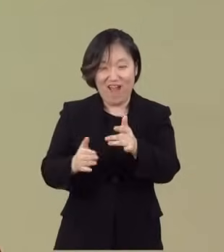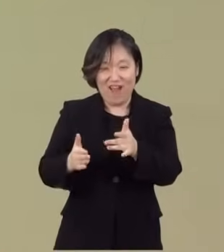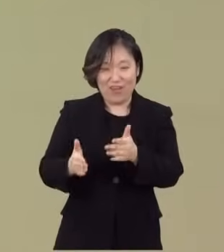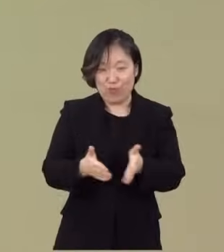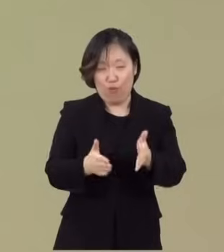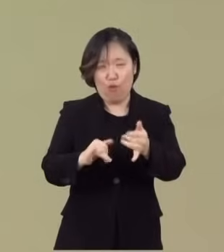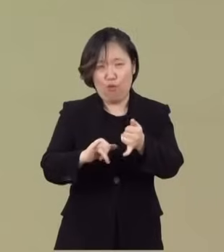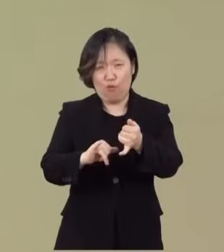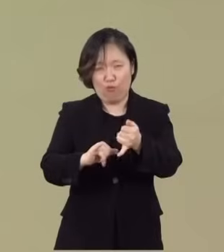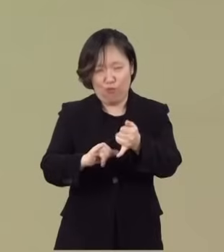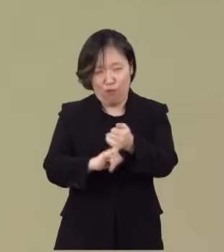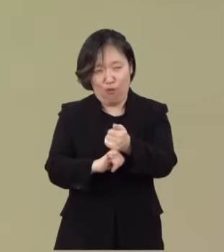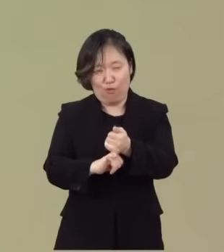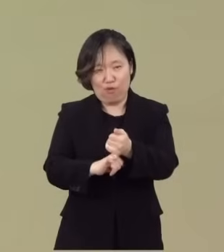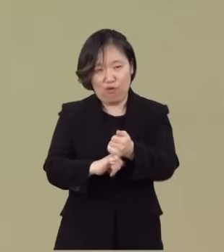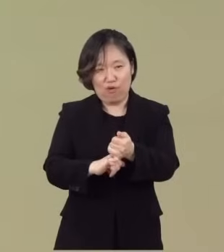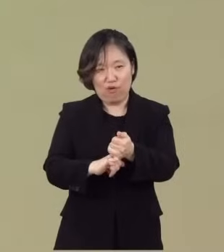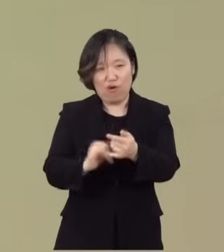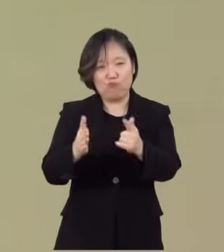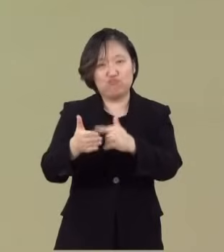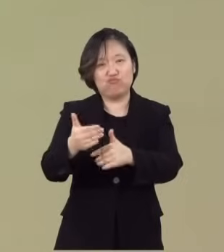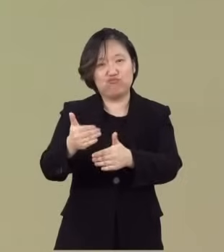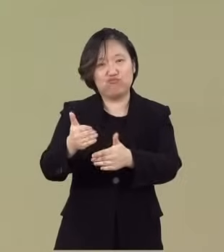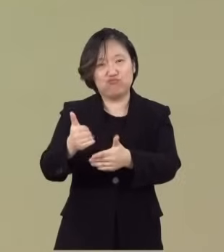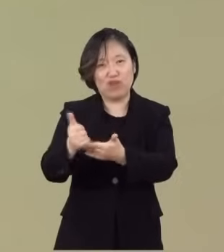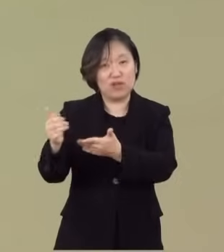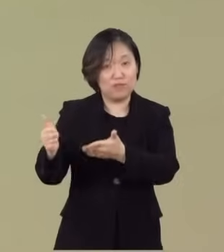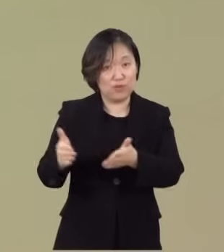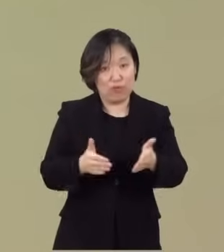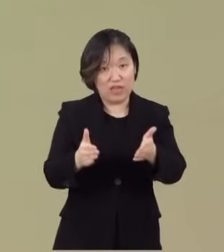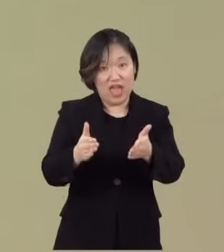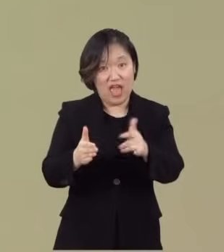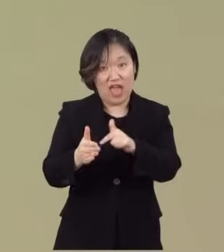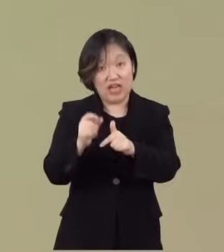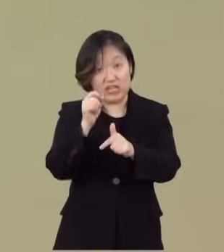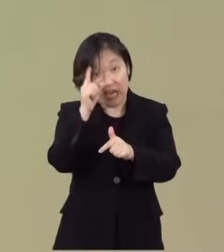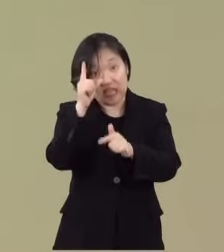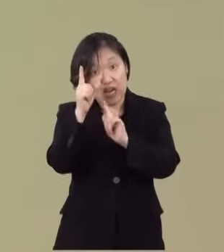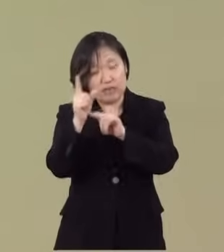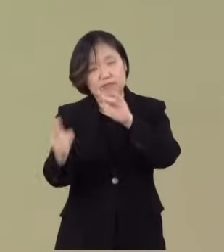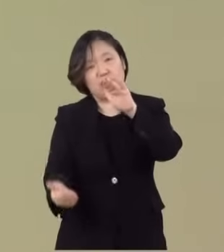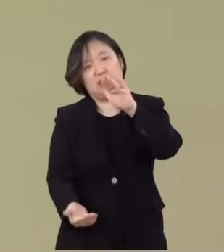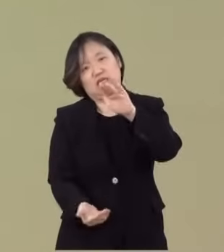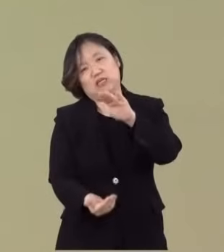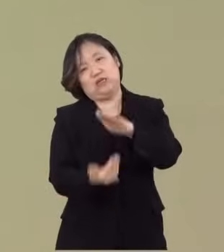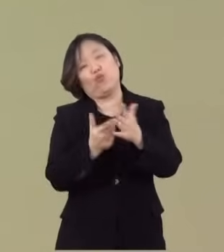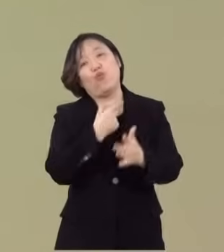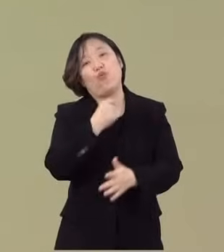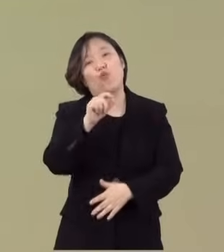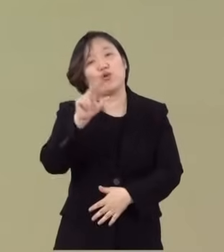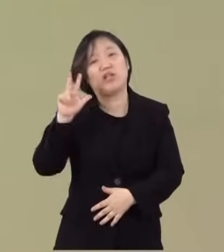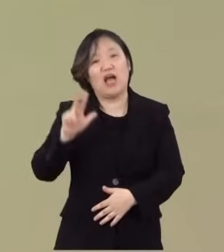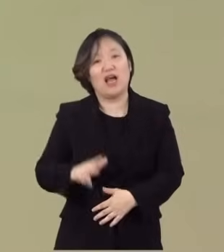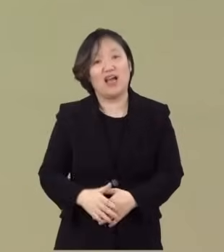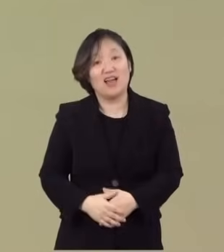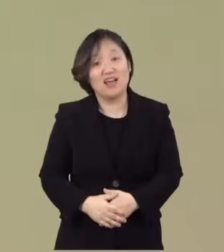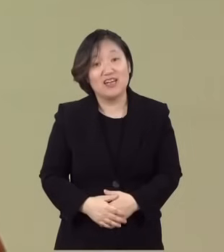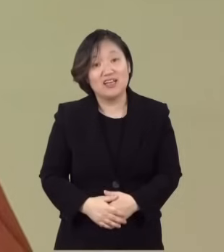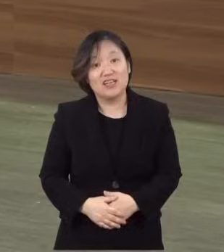반드시 틀림없이 불도 부처님의 깨달음을 이루오리다